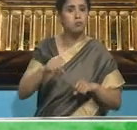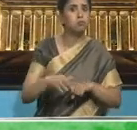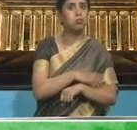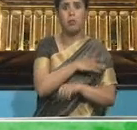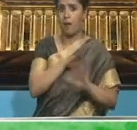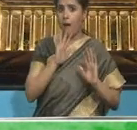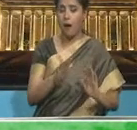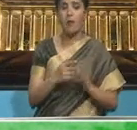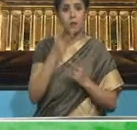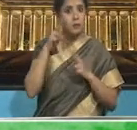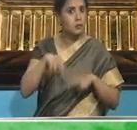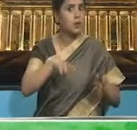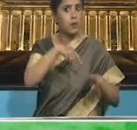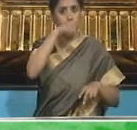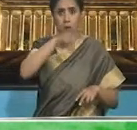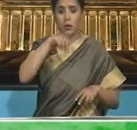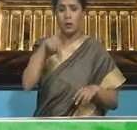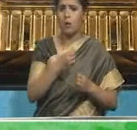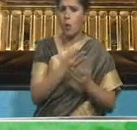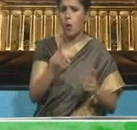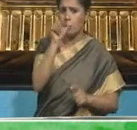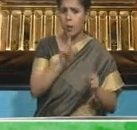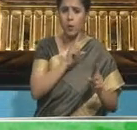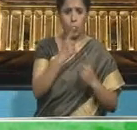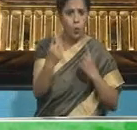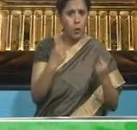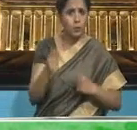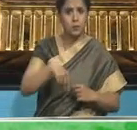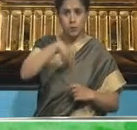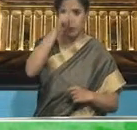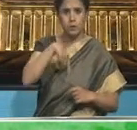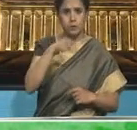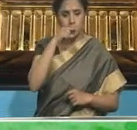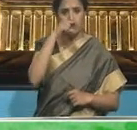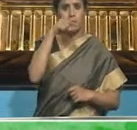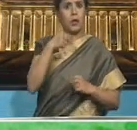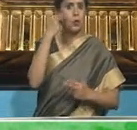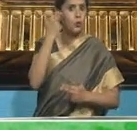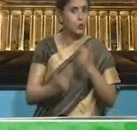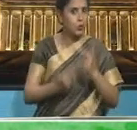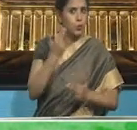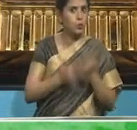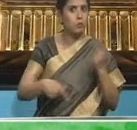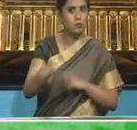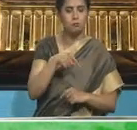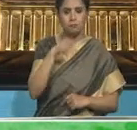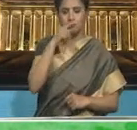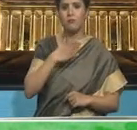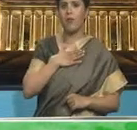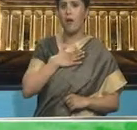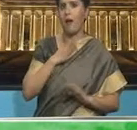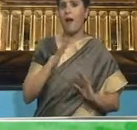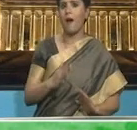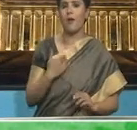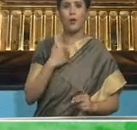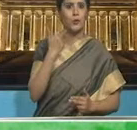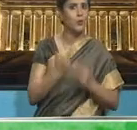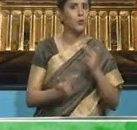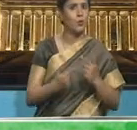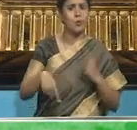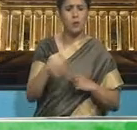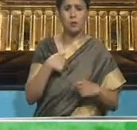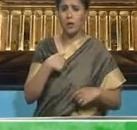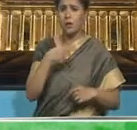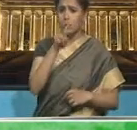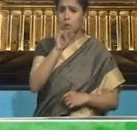है। प्रत्येक नागरिक को भारत की गौरव गाथा पर गर्व का अनुभव होता है। जब हम